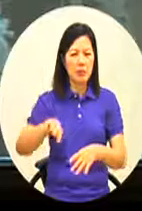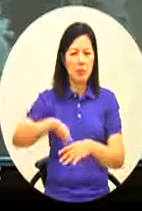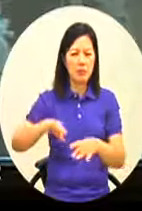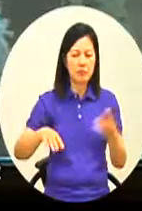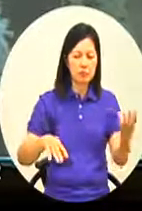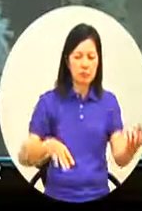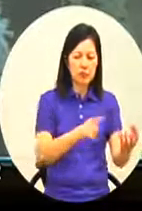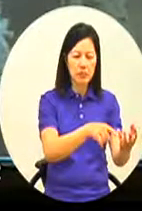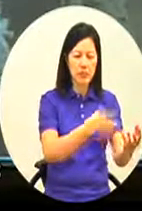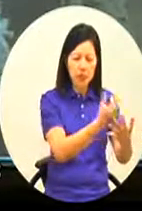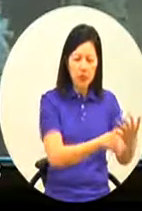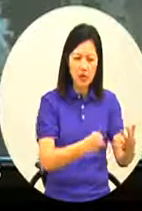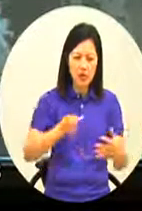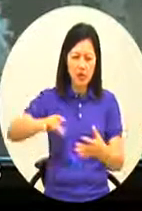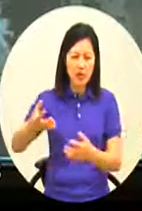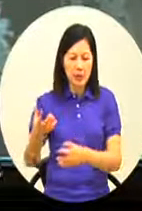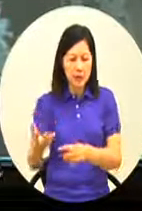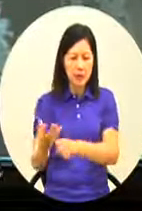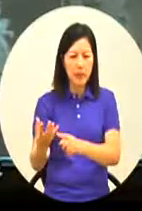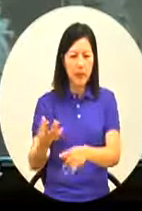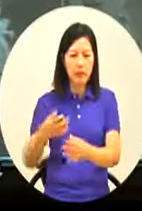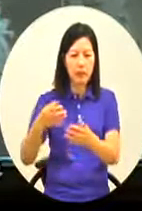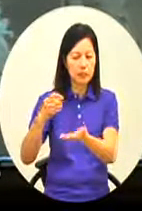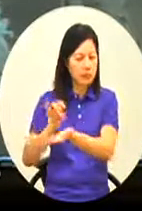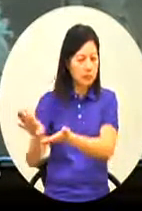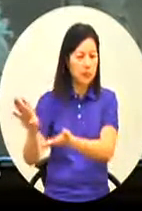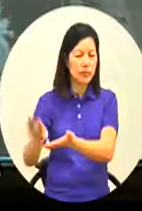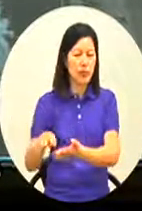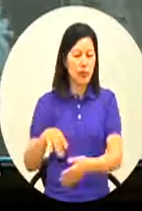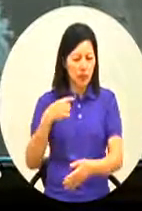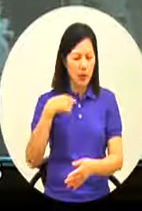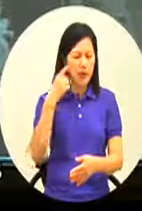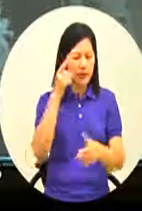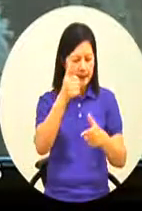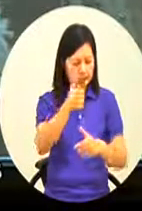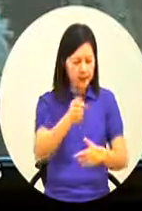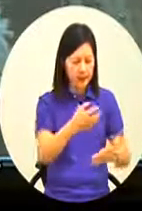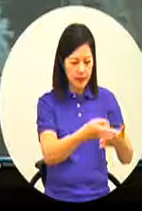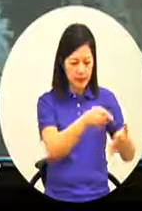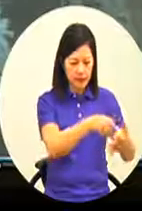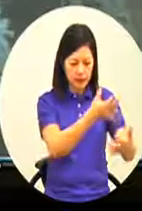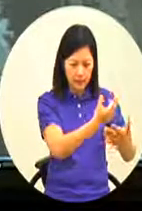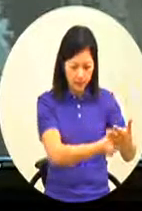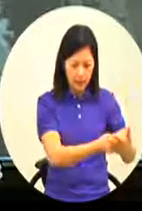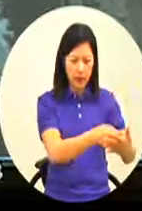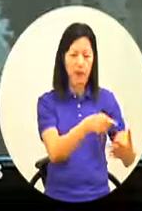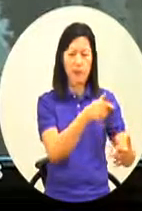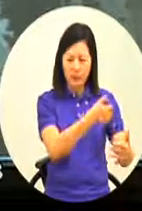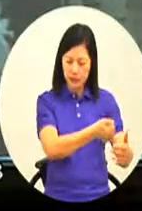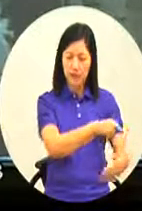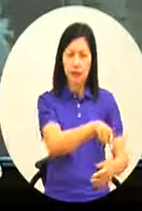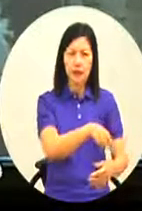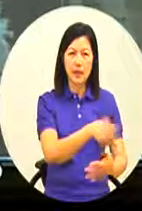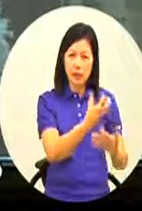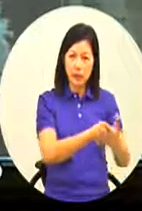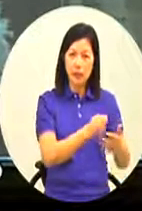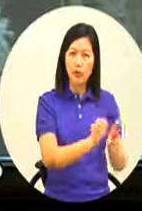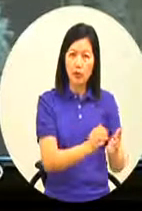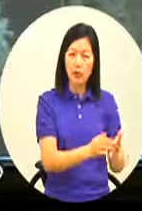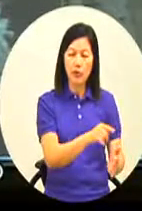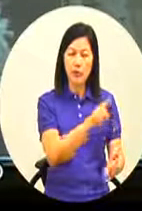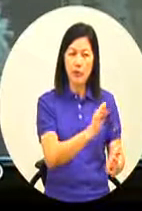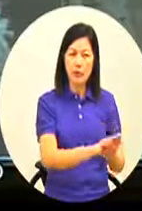留着，好，那我很感谢赞成把它留下来的市府的官员，让这个仓库先留下来之后，那